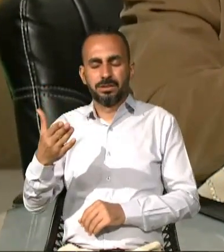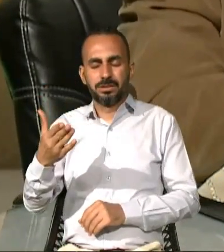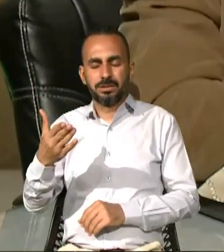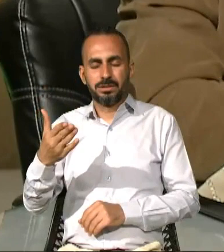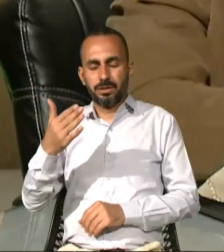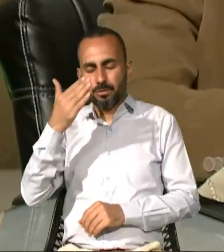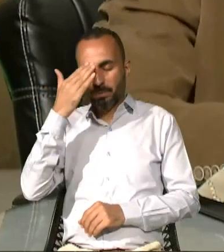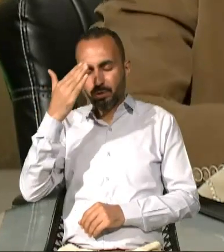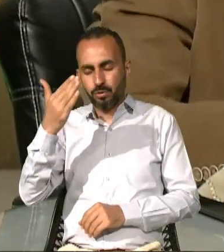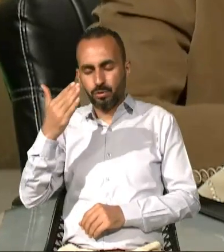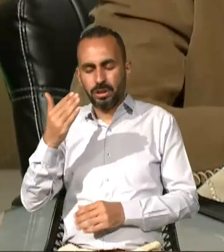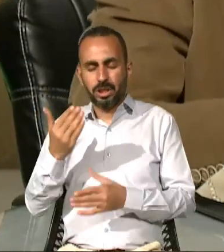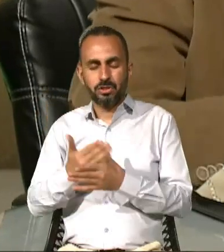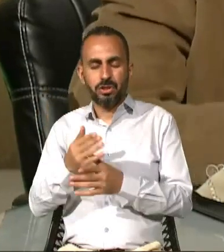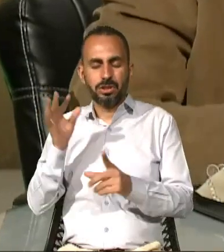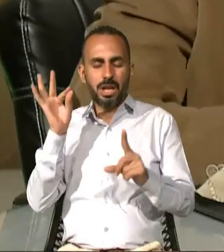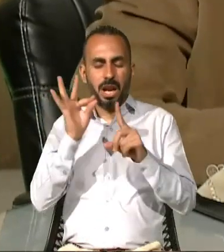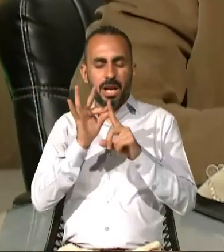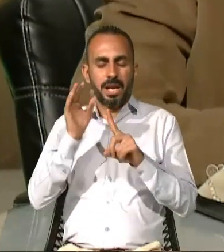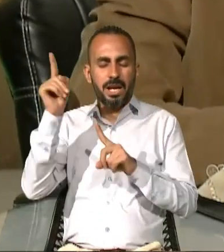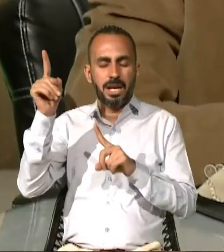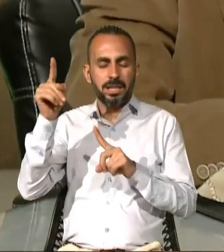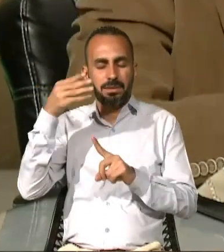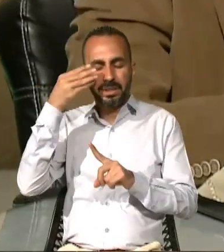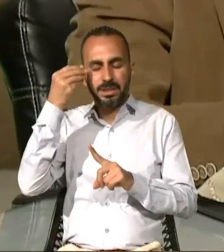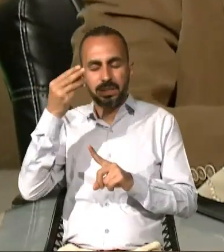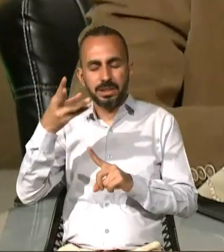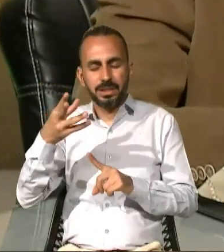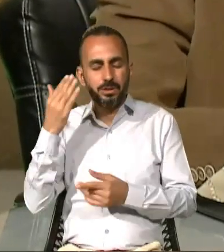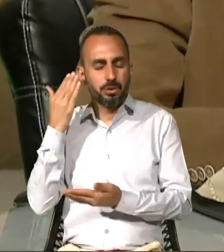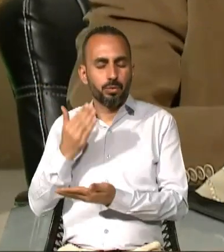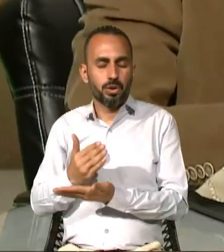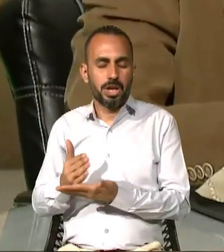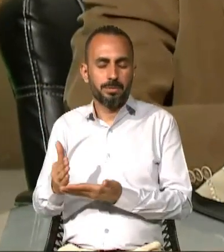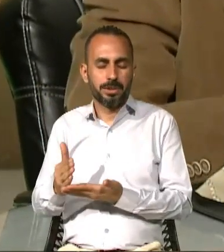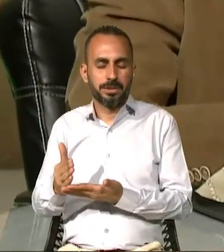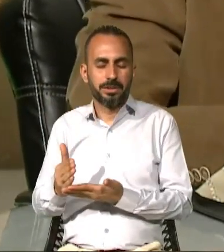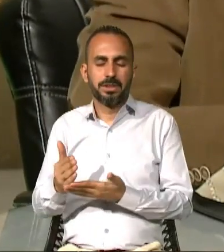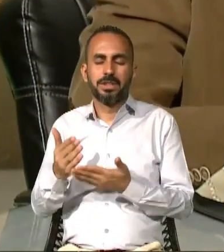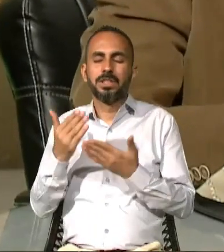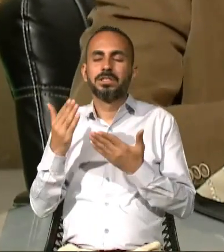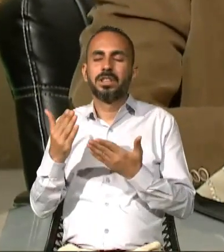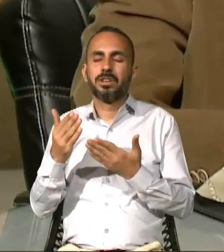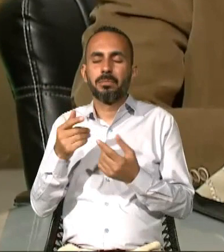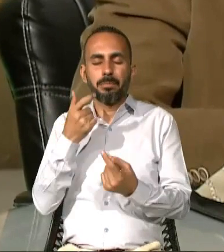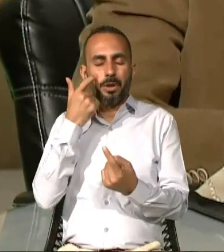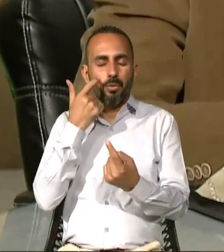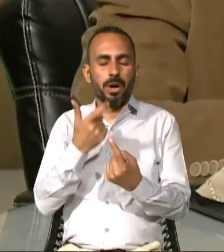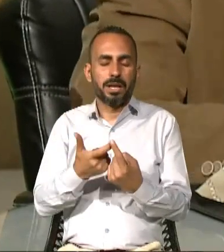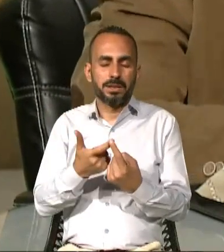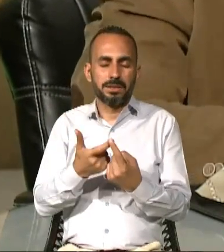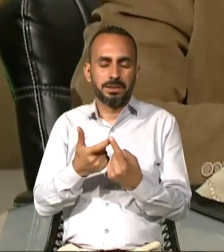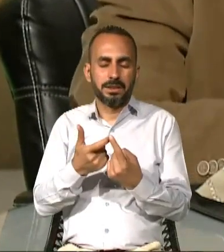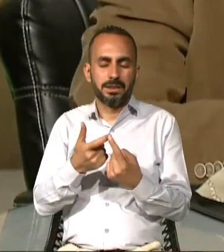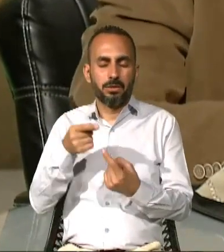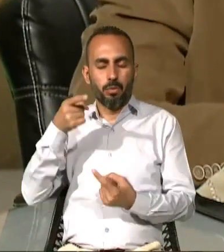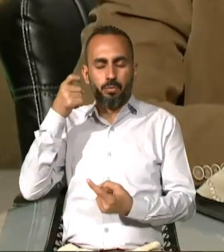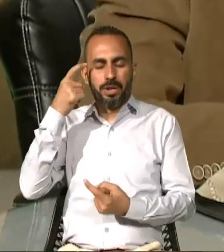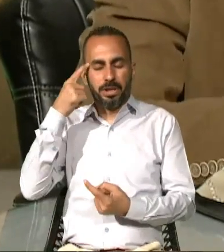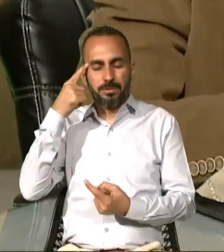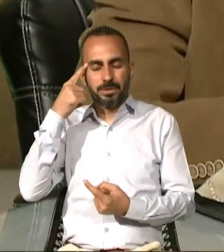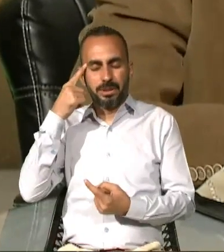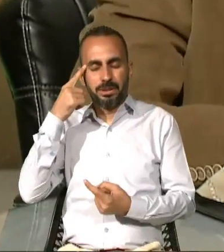خير ورحمه. زي ما كنا بنتكلم النهارده، وعينا النهارده يا رب، وادي لقلوبنا صبر في الاحداث الصعبه، ولا